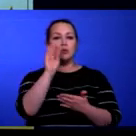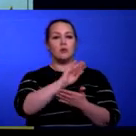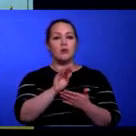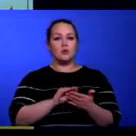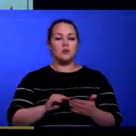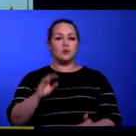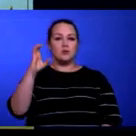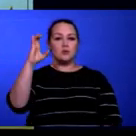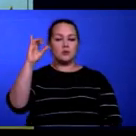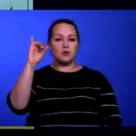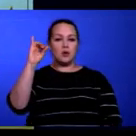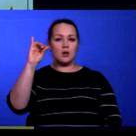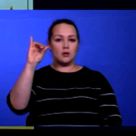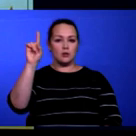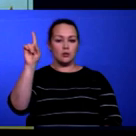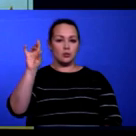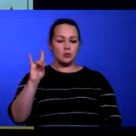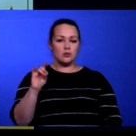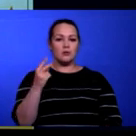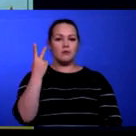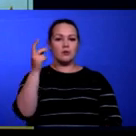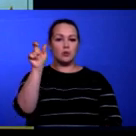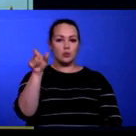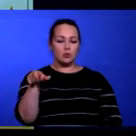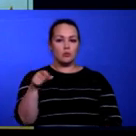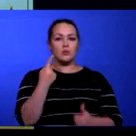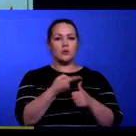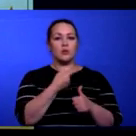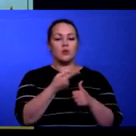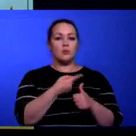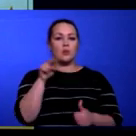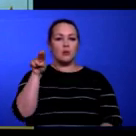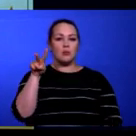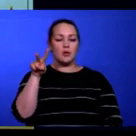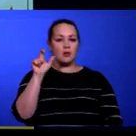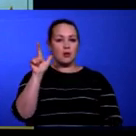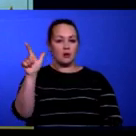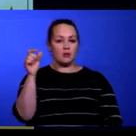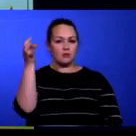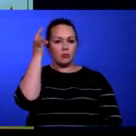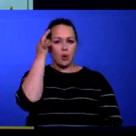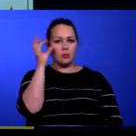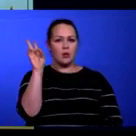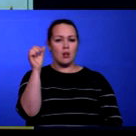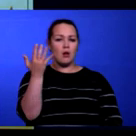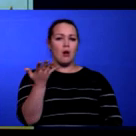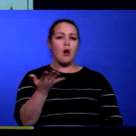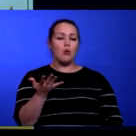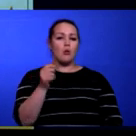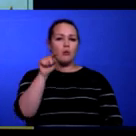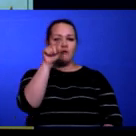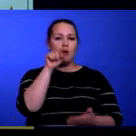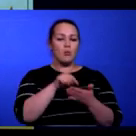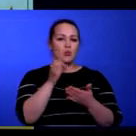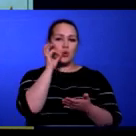союзы второй столбик имя прилагательное вспомните на какой вопрос отвечает имена прилагательные